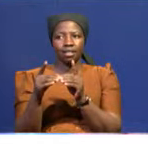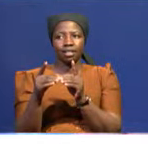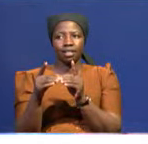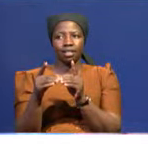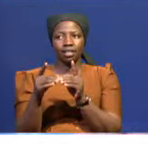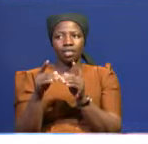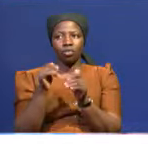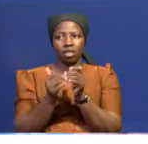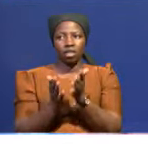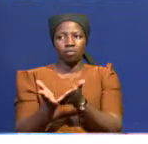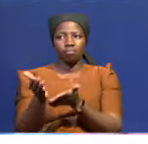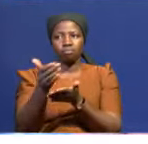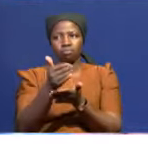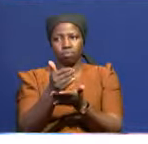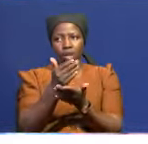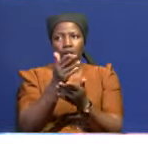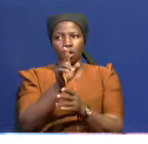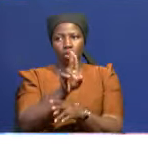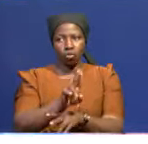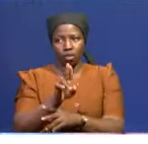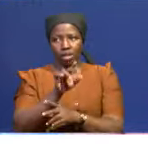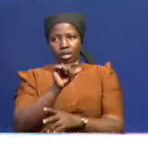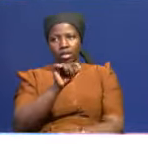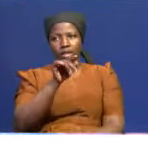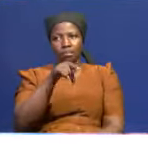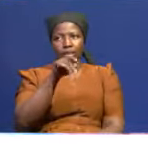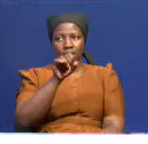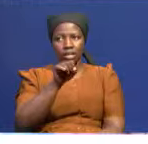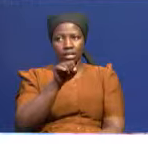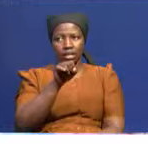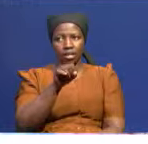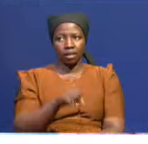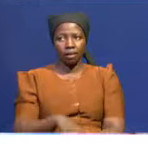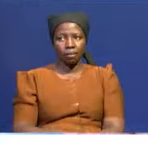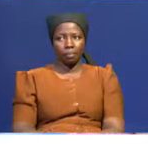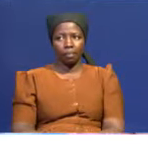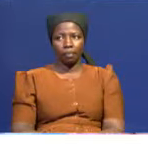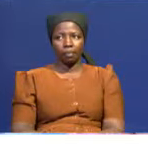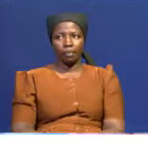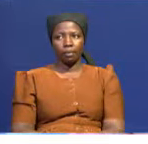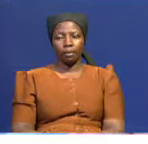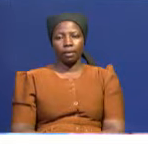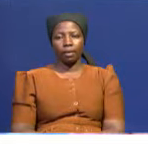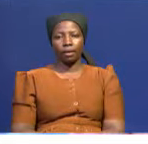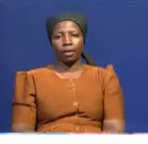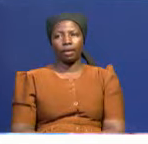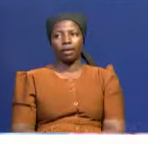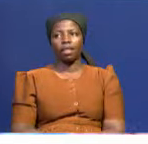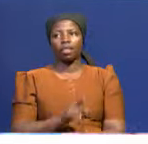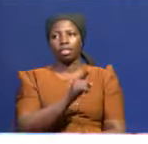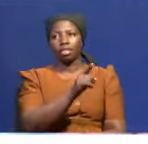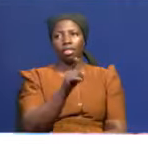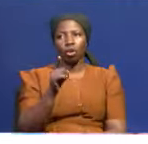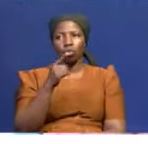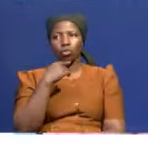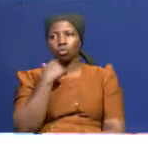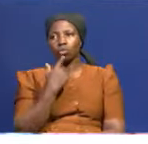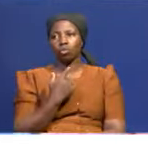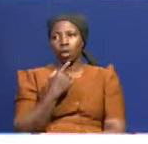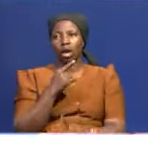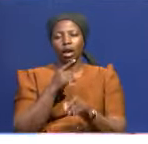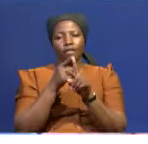imekusanywa kwa njia ya kutumia GPS. Na wale ambao wanatoka